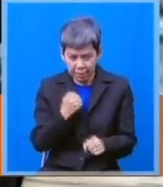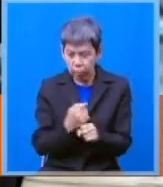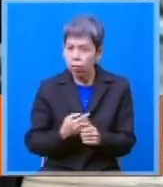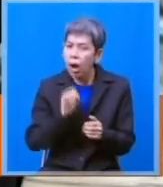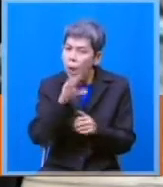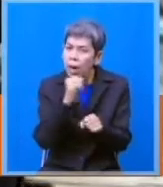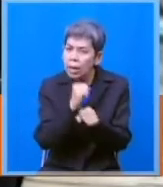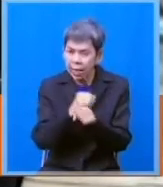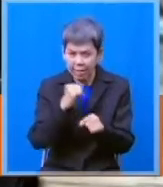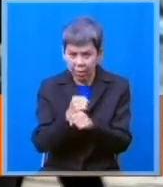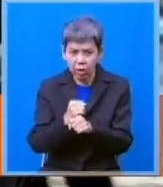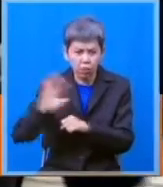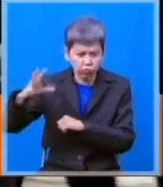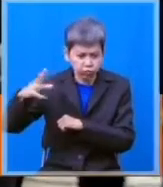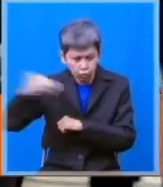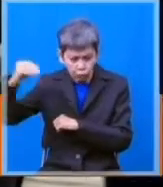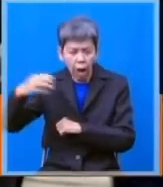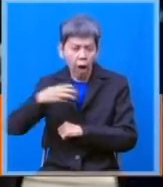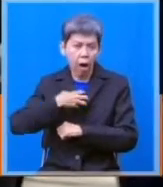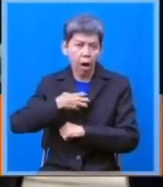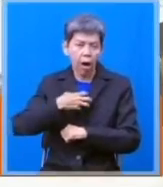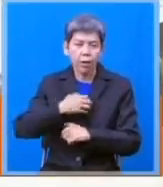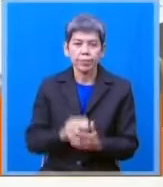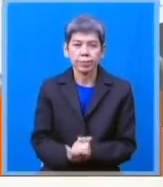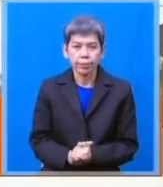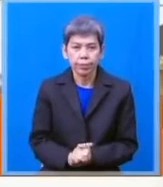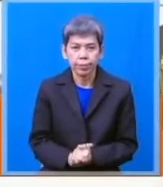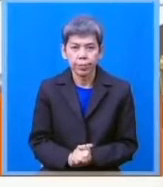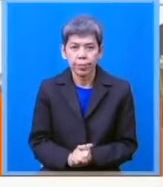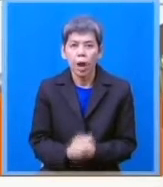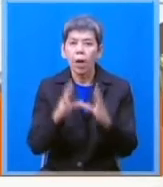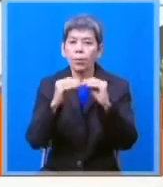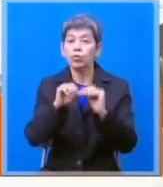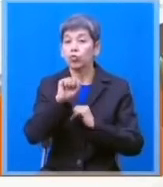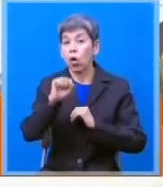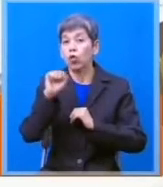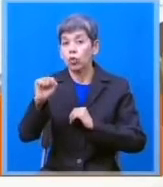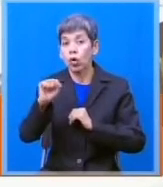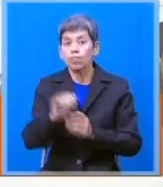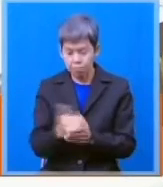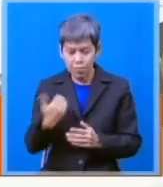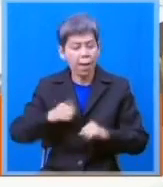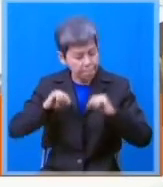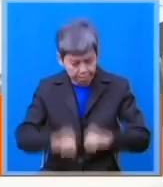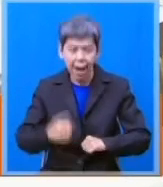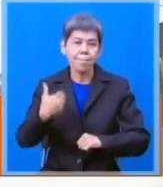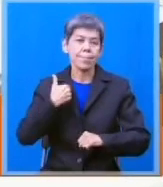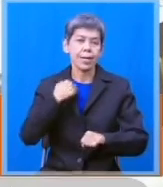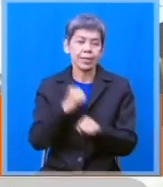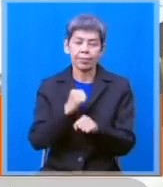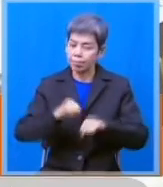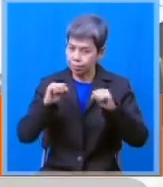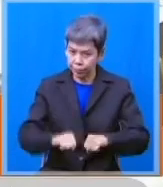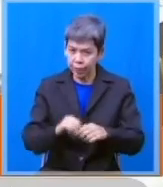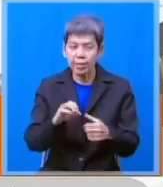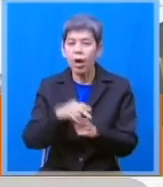ให้มีการติดตั้งเครื่องฟอกอากาศเพิ่มเติมค่ะที่ประชุมสภาผู้แทนราษฎรค่ะได้มีมติเอกฉันท์ผ่านความเห็นช